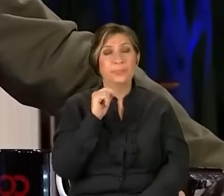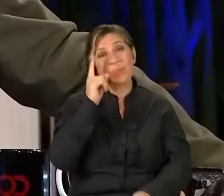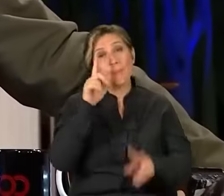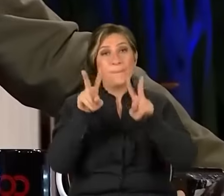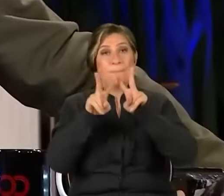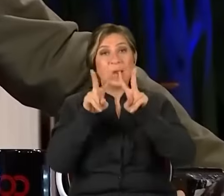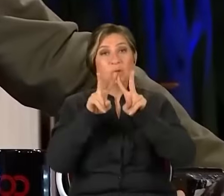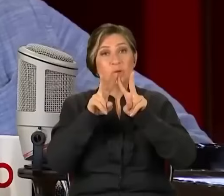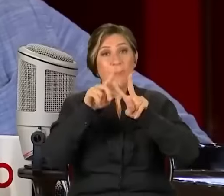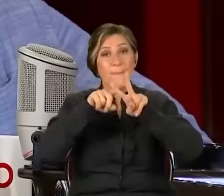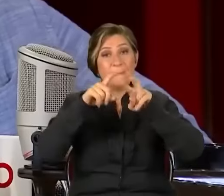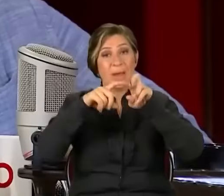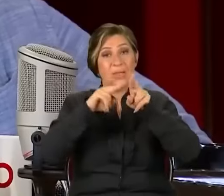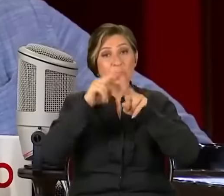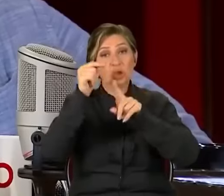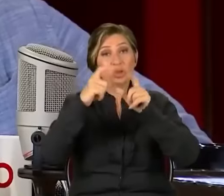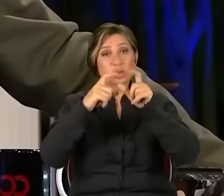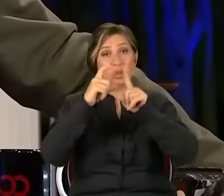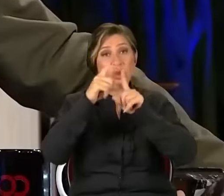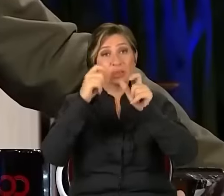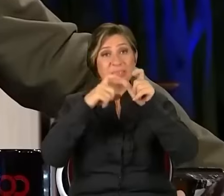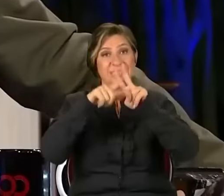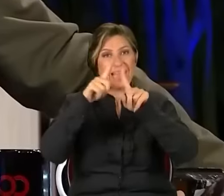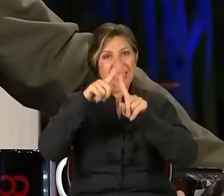Marquis de Sade bir şey, böyle bir şey yapacaksın. Ben